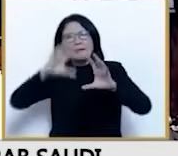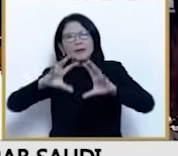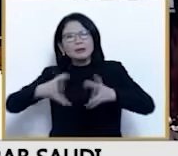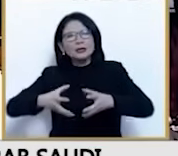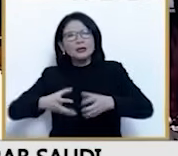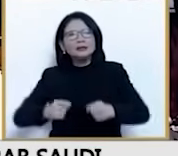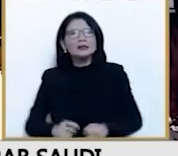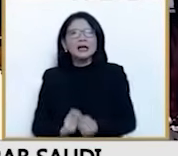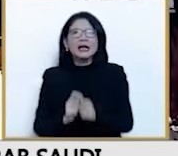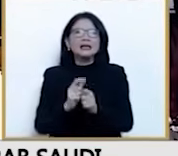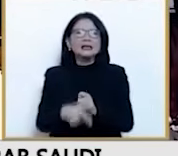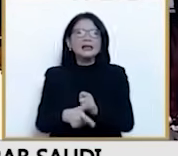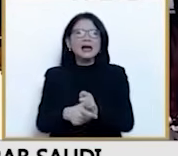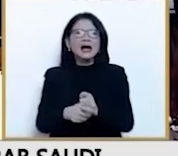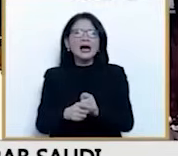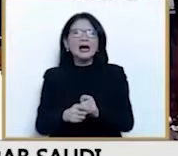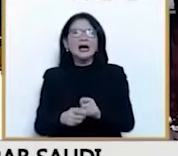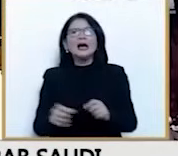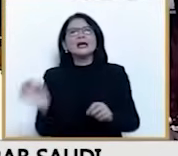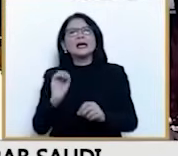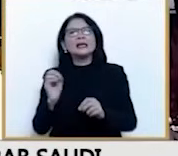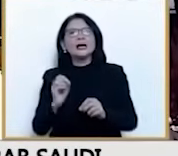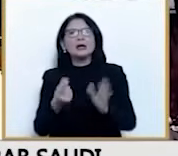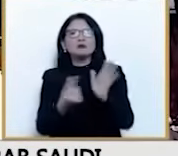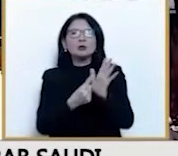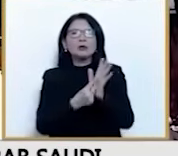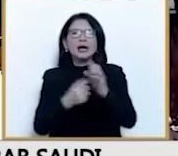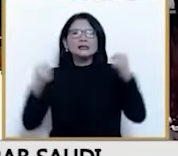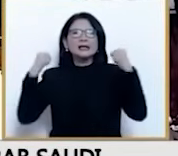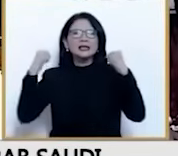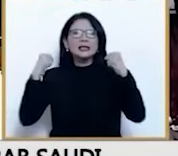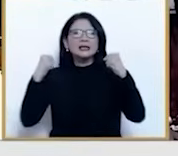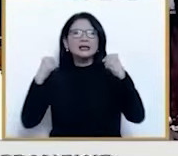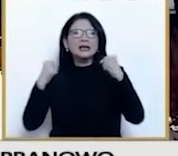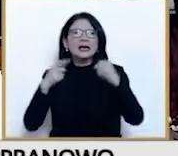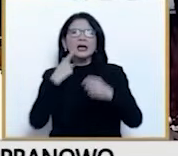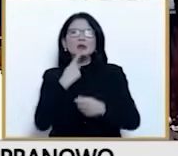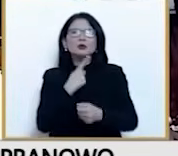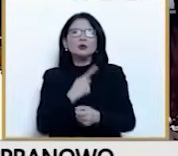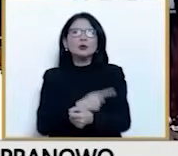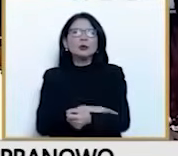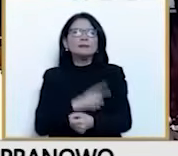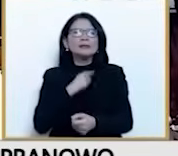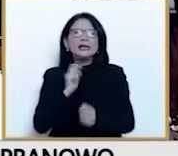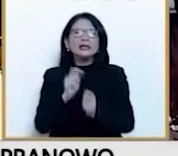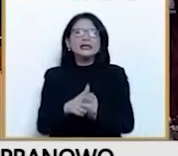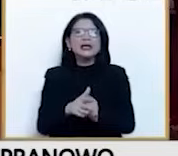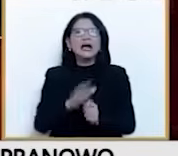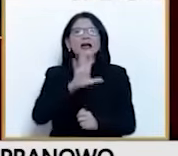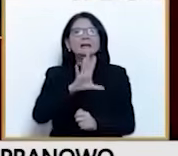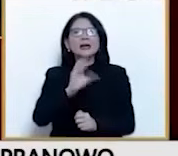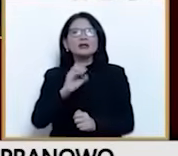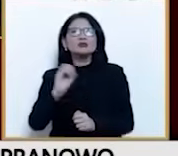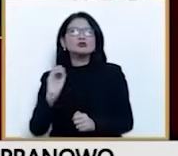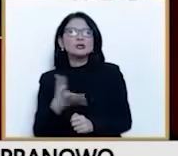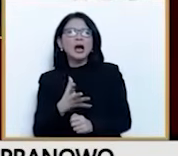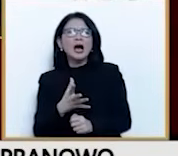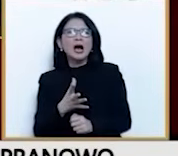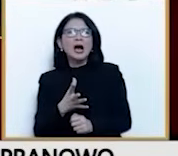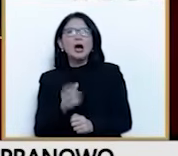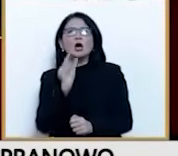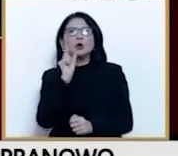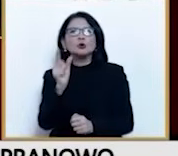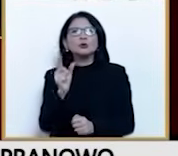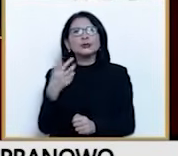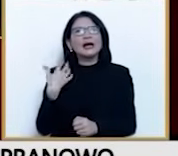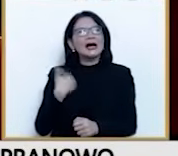Pidana denda di Undang-Undang Kesehatan nomor 17 tahun 2023 itu berpotensi denda 500 juta bagi